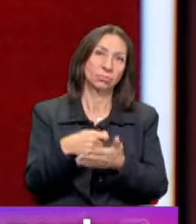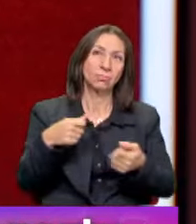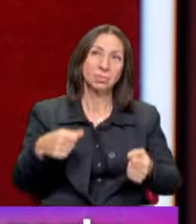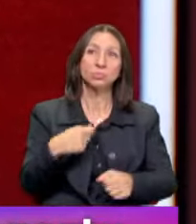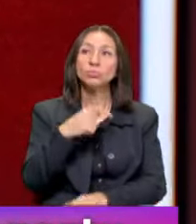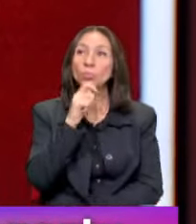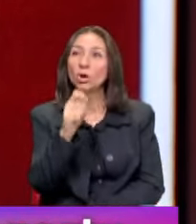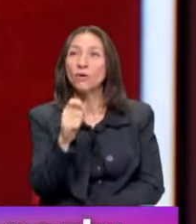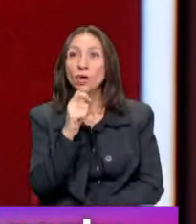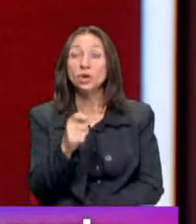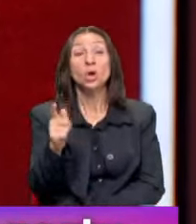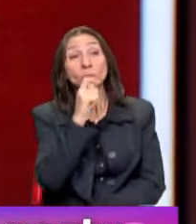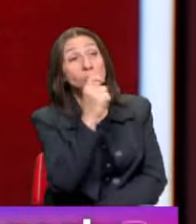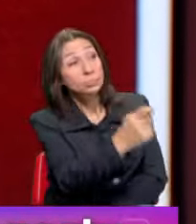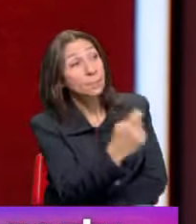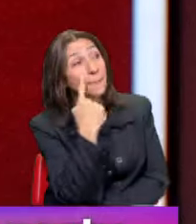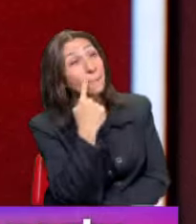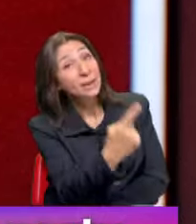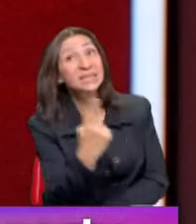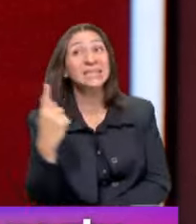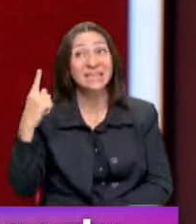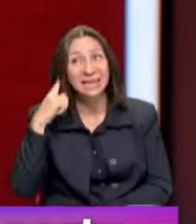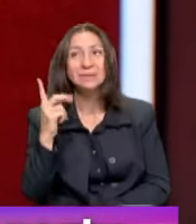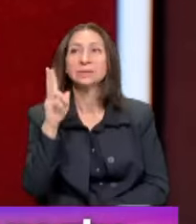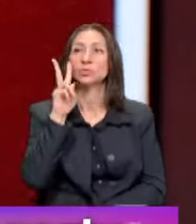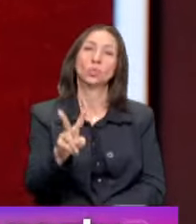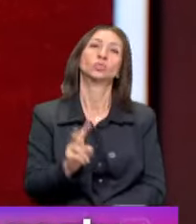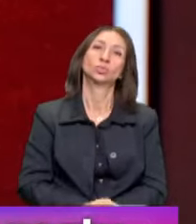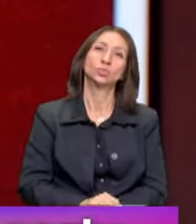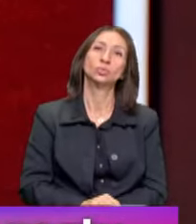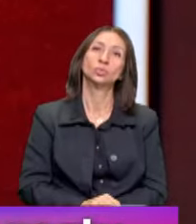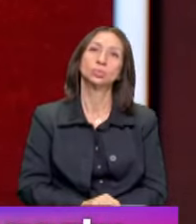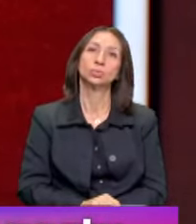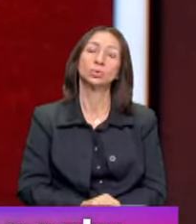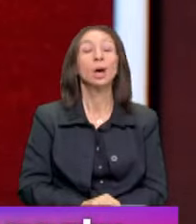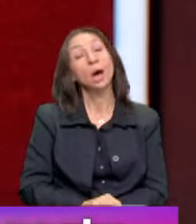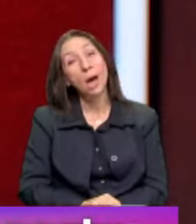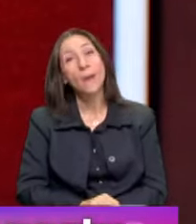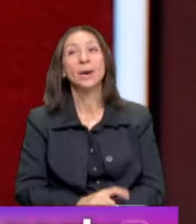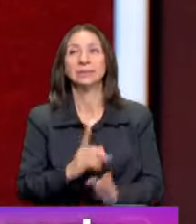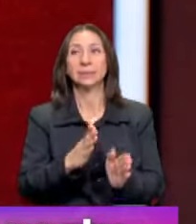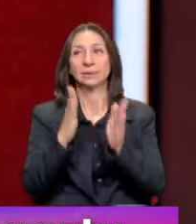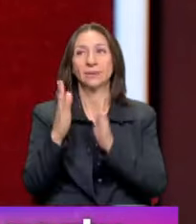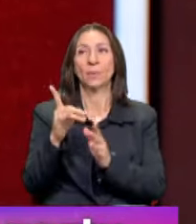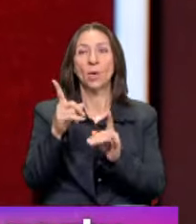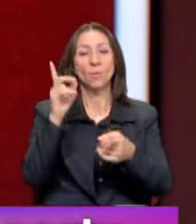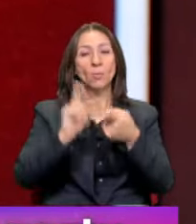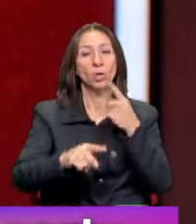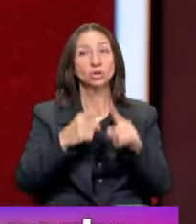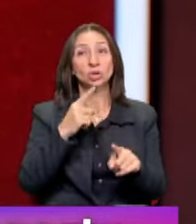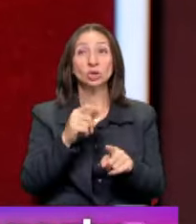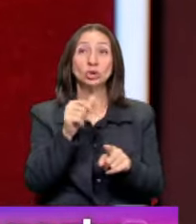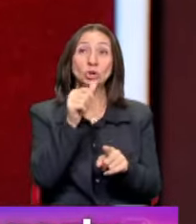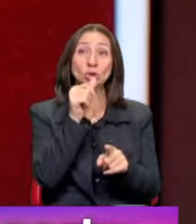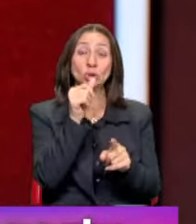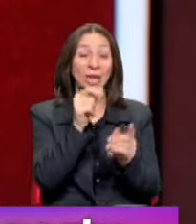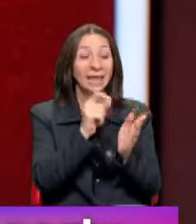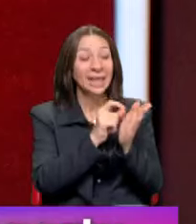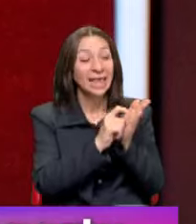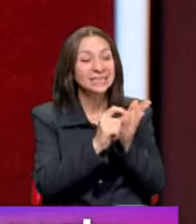mikrofonu uzattığınızda uzatırsanız dinlerseniz görüyorsunuz O insanları ama diğer tarafta böyle siyaset suya yazı